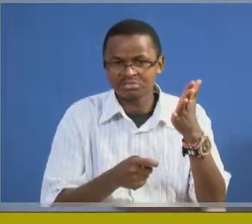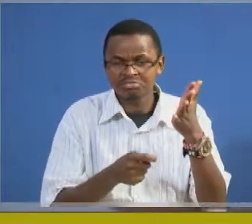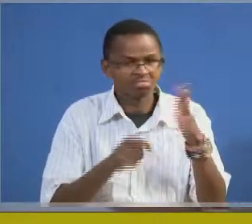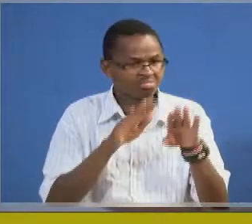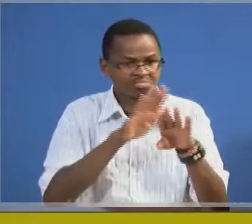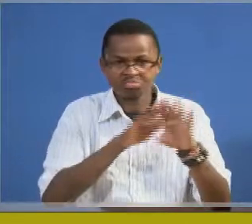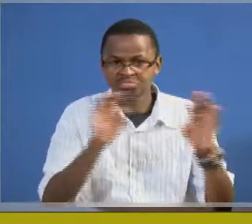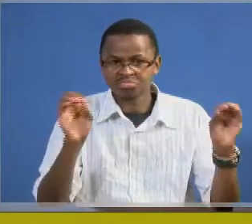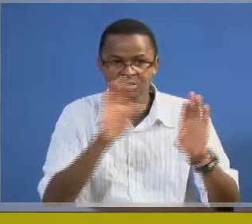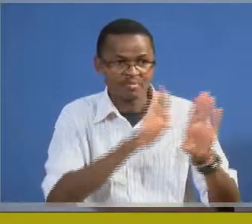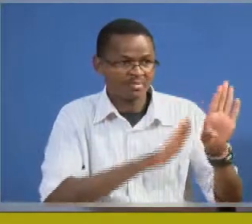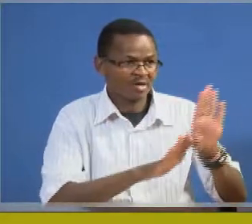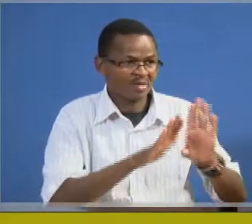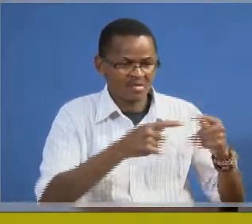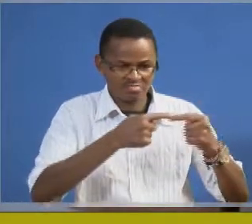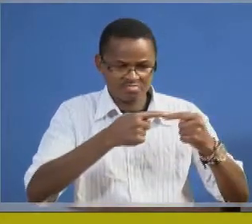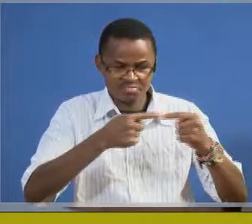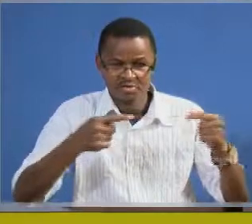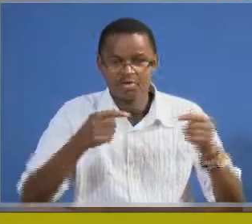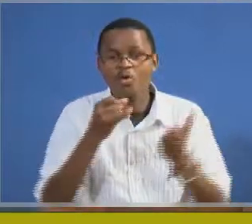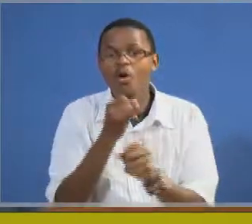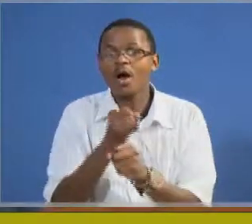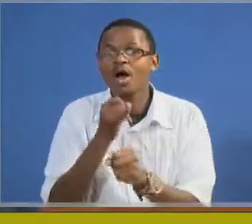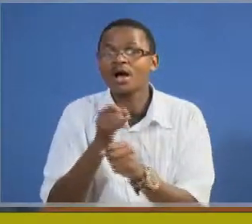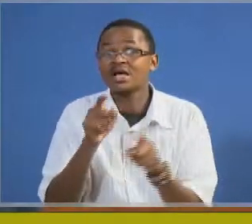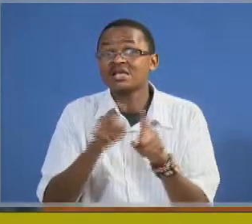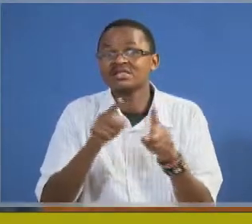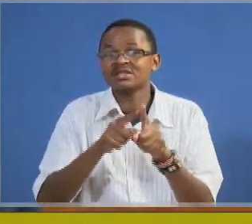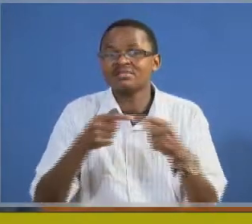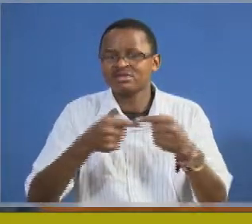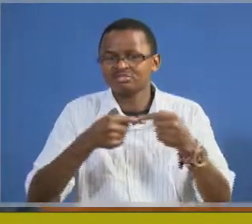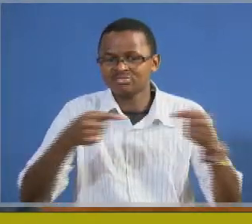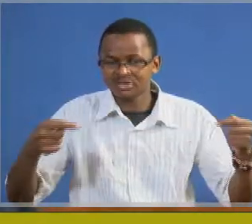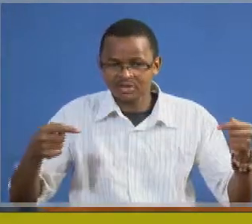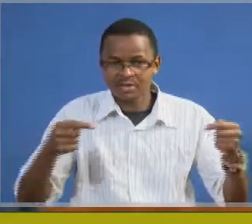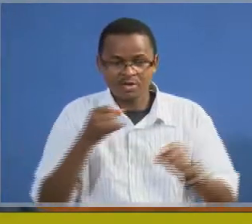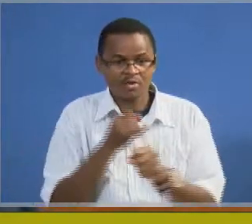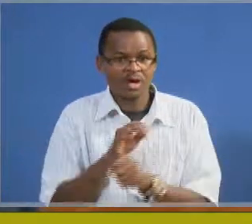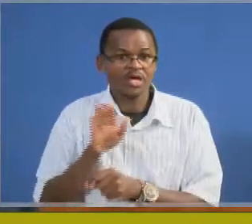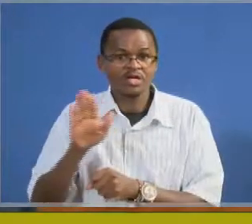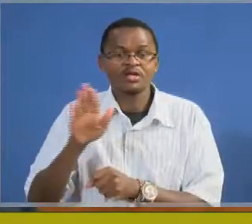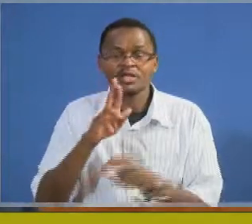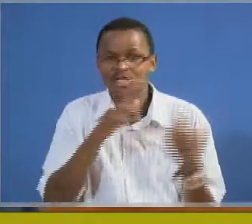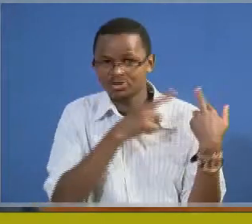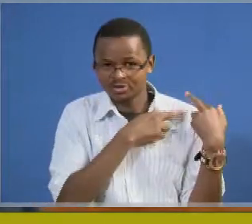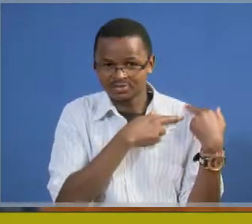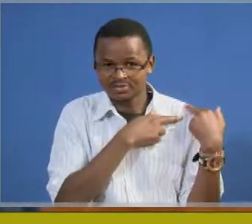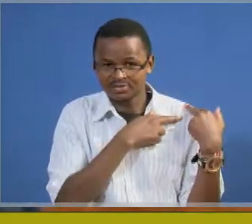isiyofaa, migogoro isiyoendana na miiko ya kazi yake na ukiukaji wa kanuni za kazi yake.